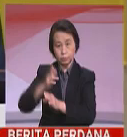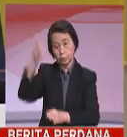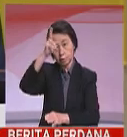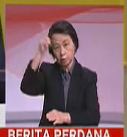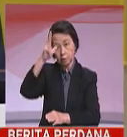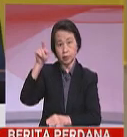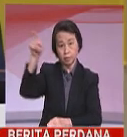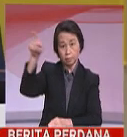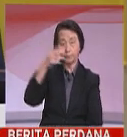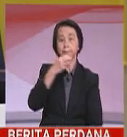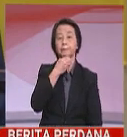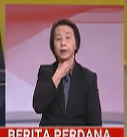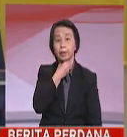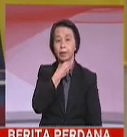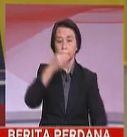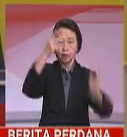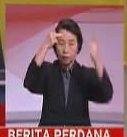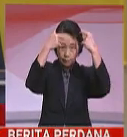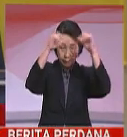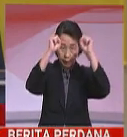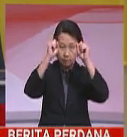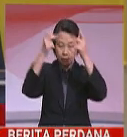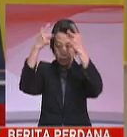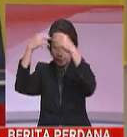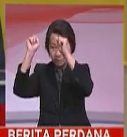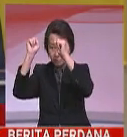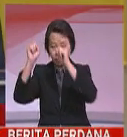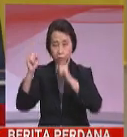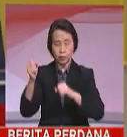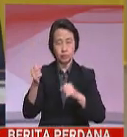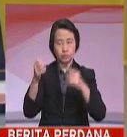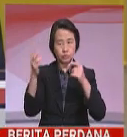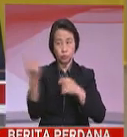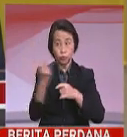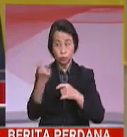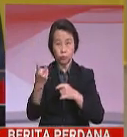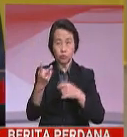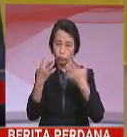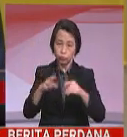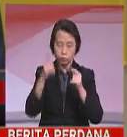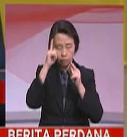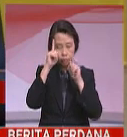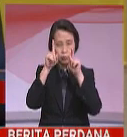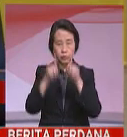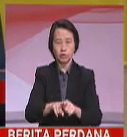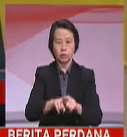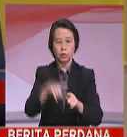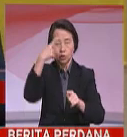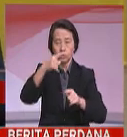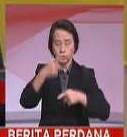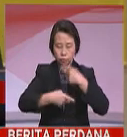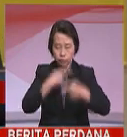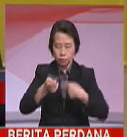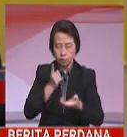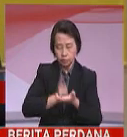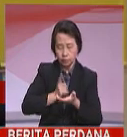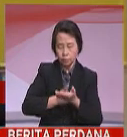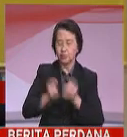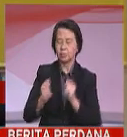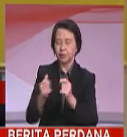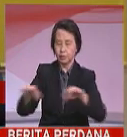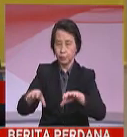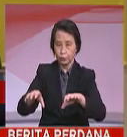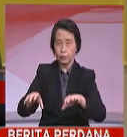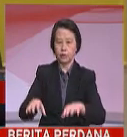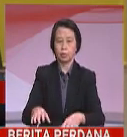di Perak, presiden-presiden telah bersetuju untuk proses rundingan itu